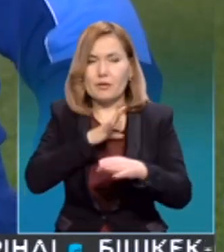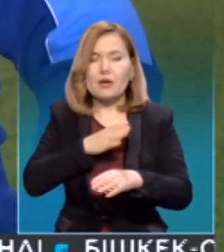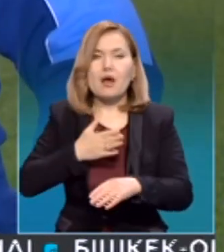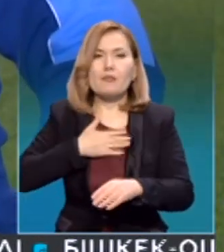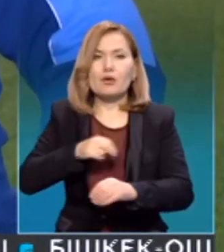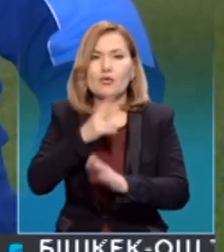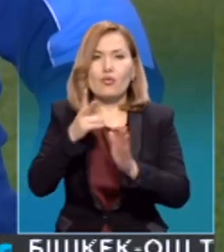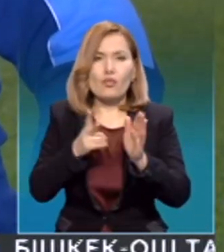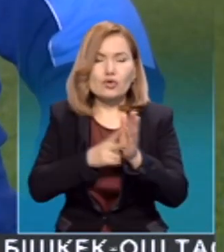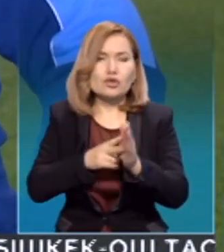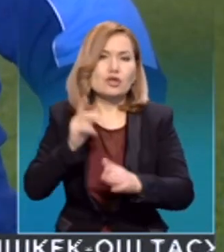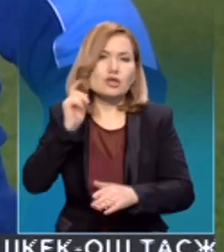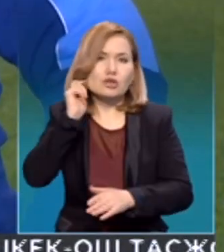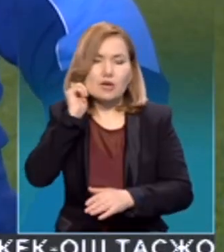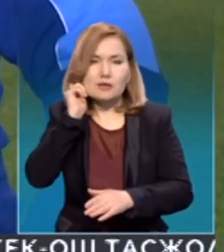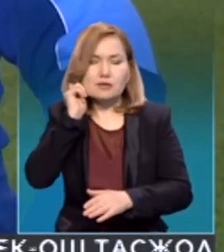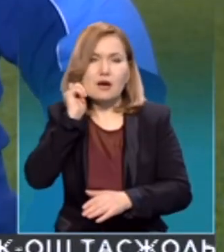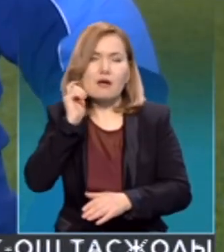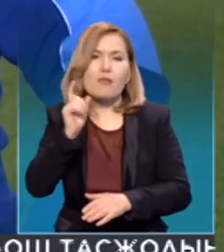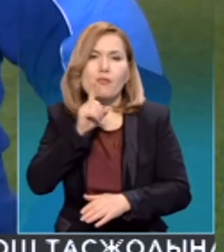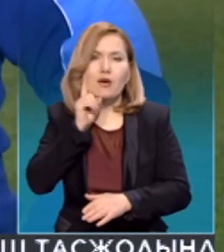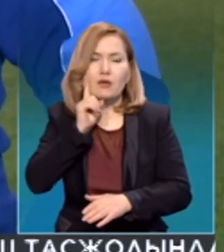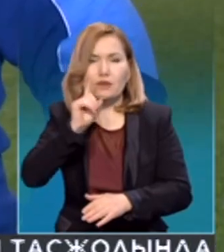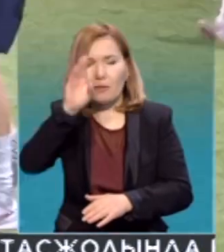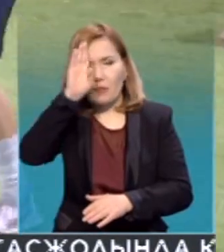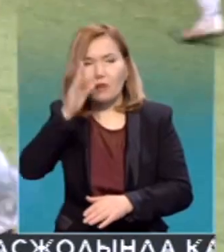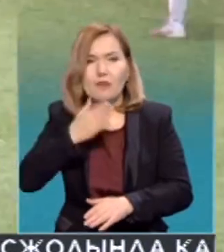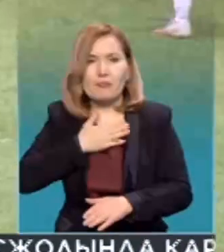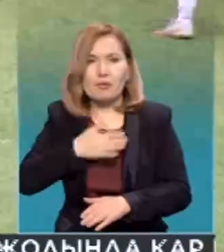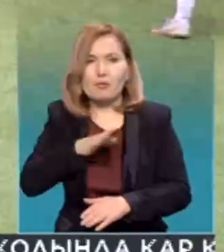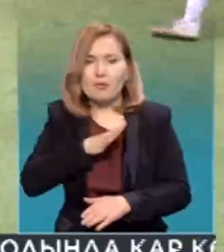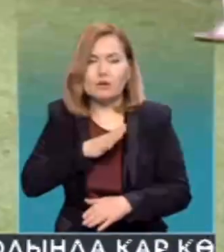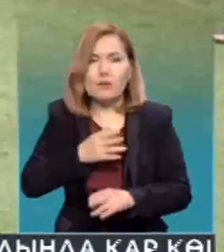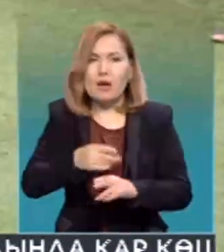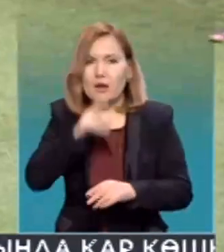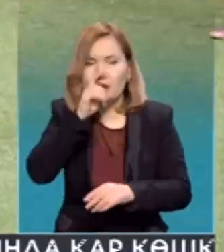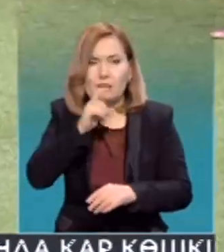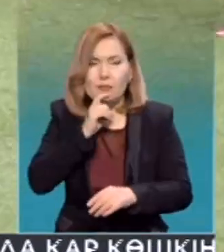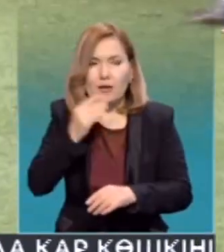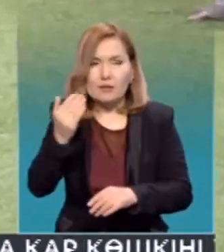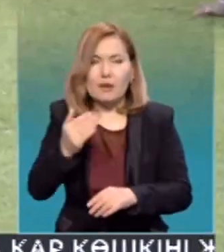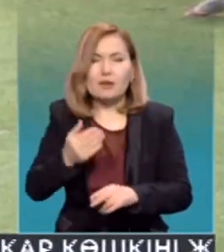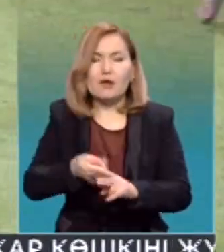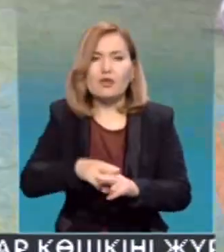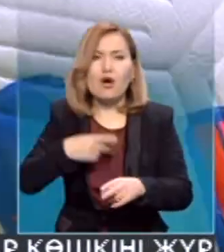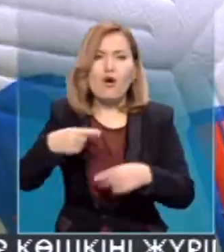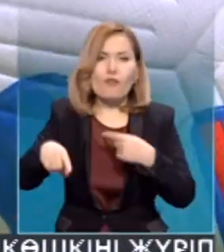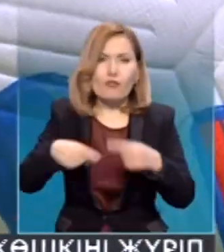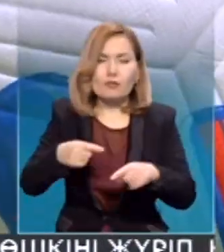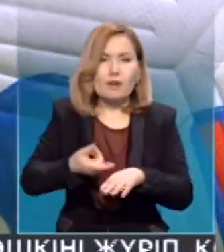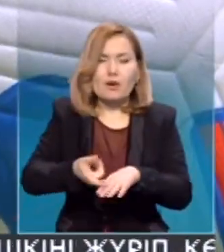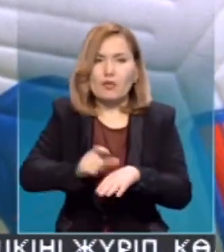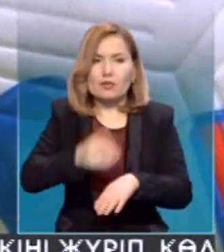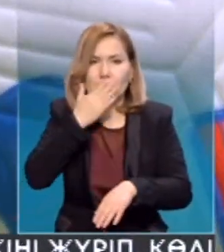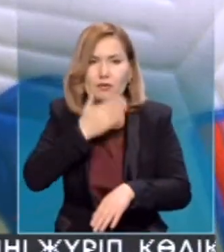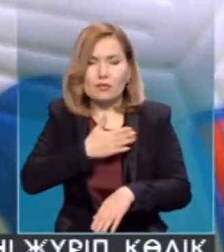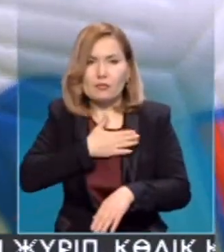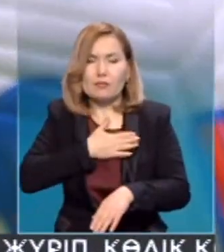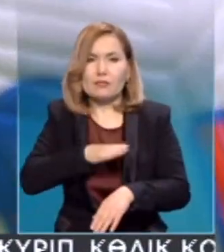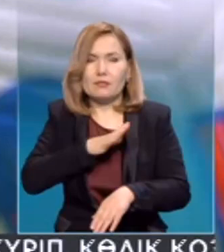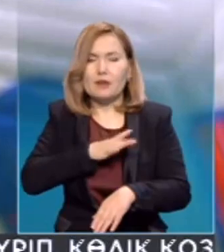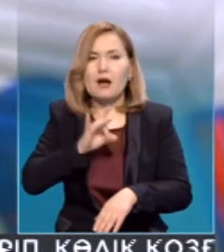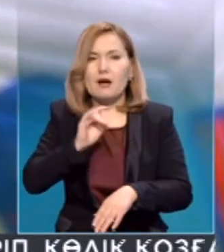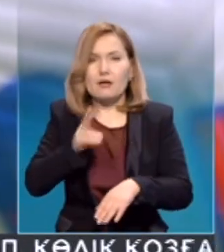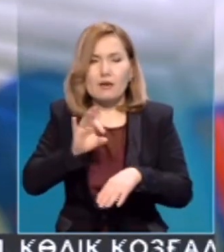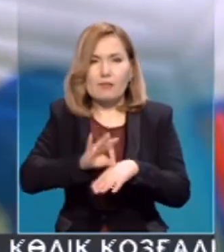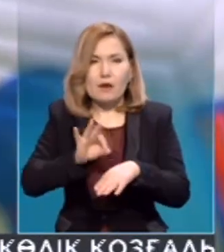жастағы бала үшін өте ауыр болды сол жағдай. Себебі футбол менің өмірім болды деп айтуға болады. Өзім